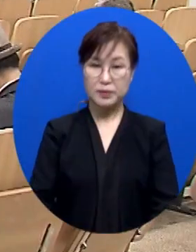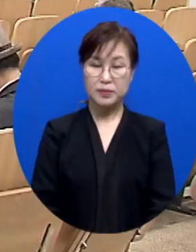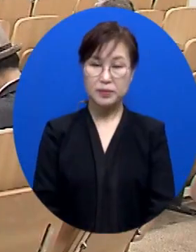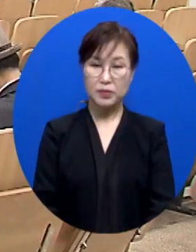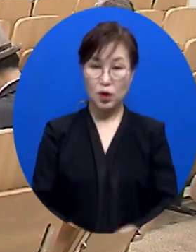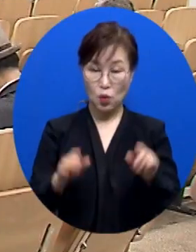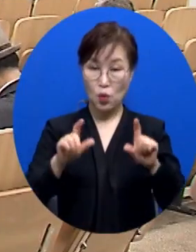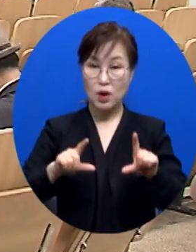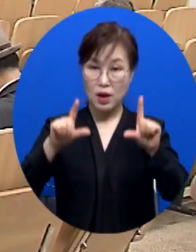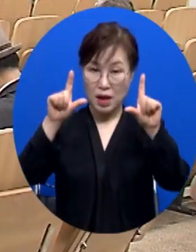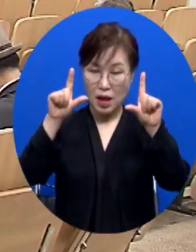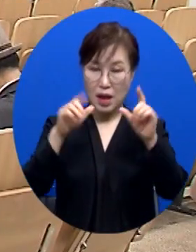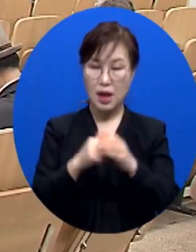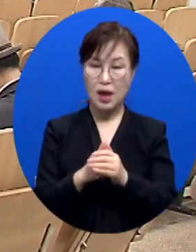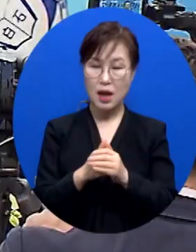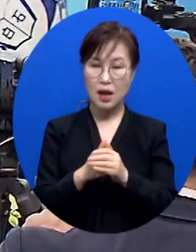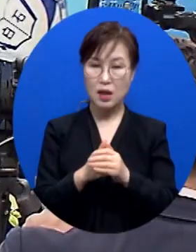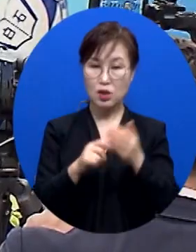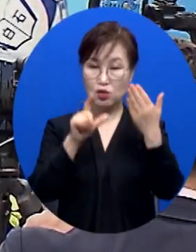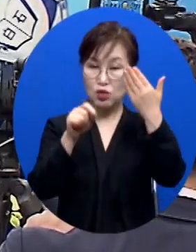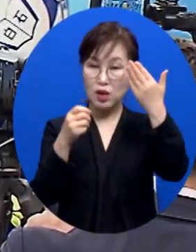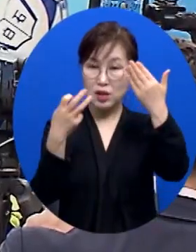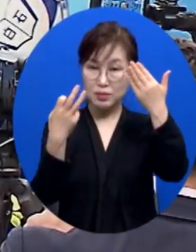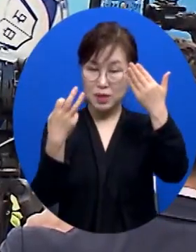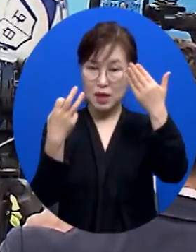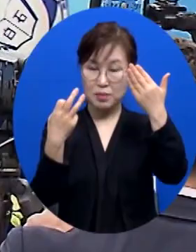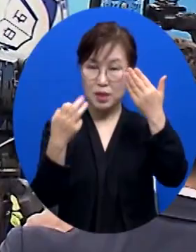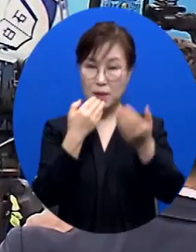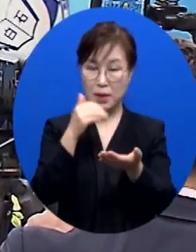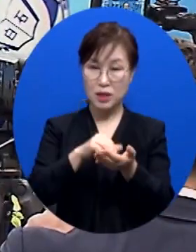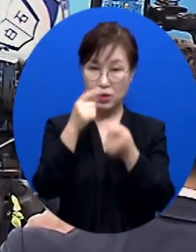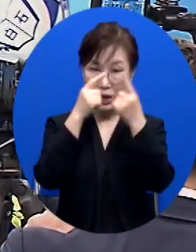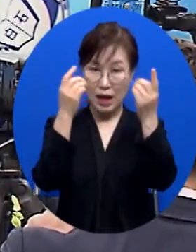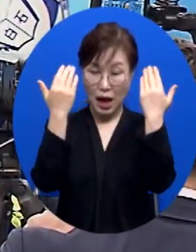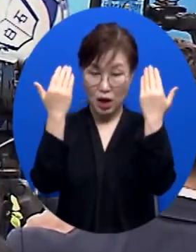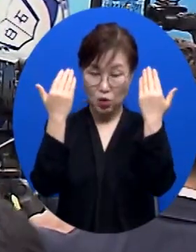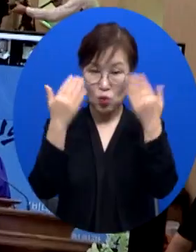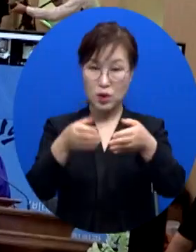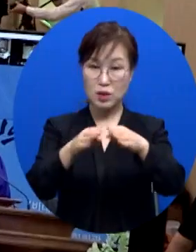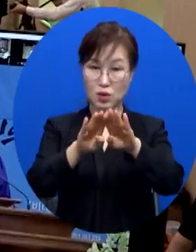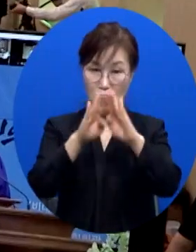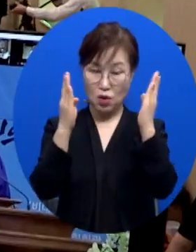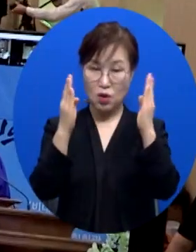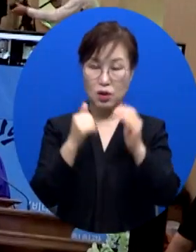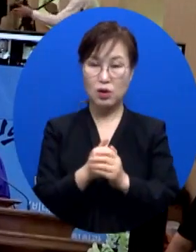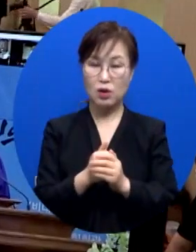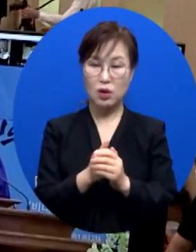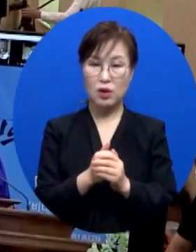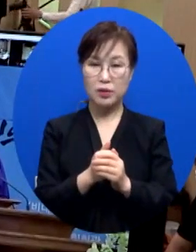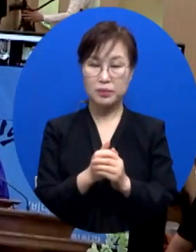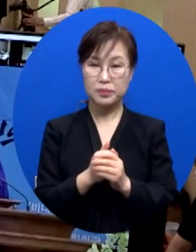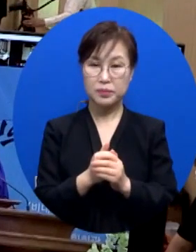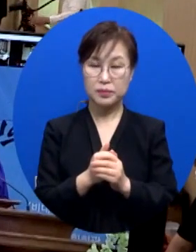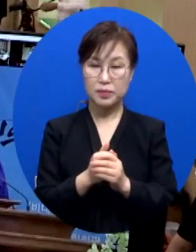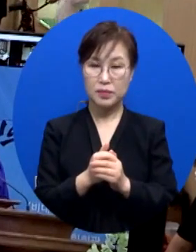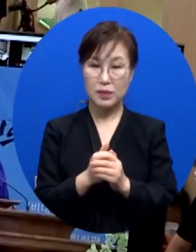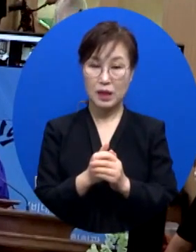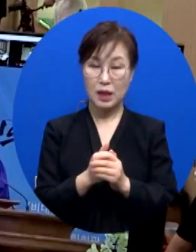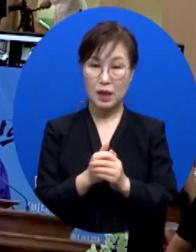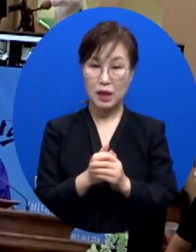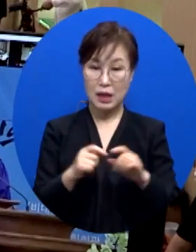올해 정기총회는 오는 13일 천안 백석대학교회로 공고된 가운데 사회적 거리두기 단계에 따라